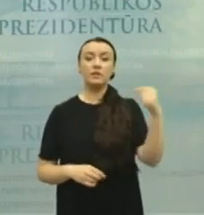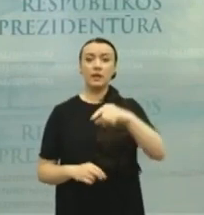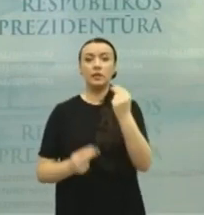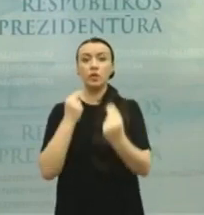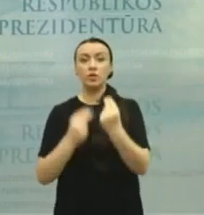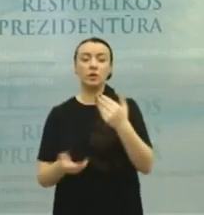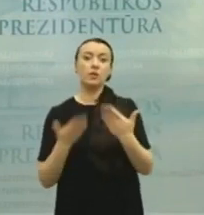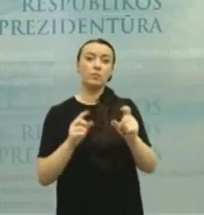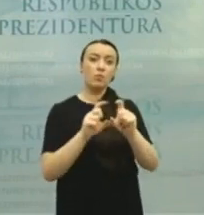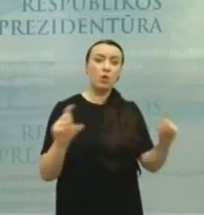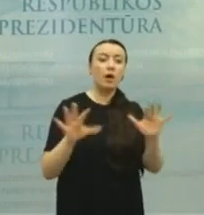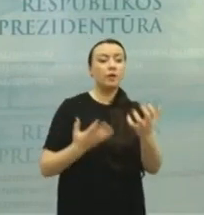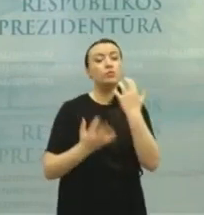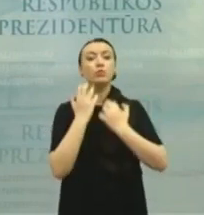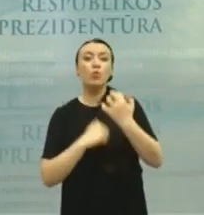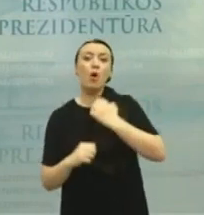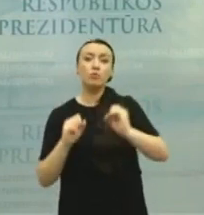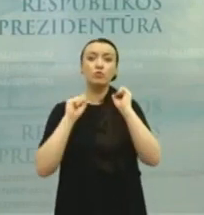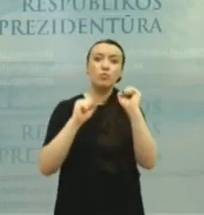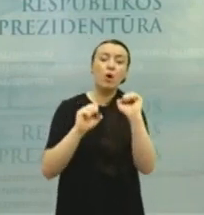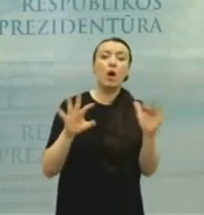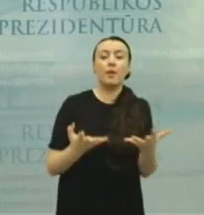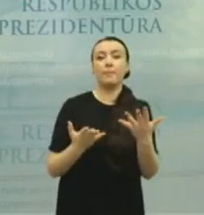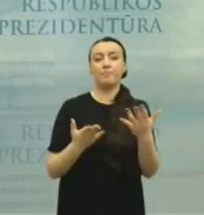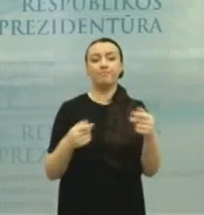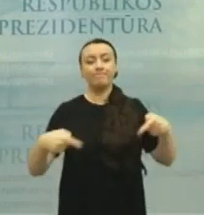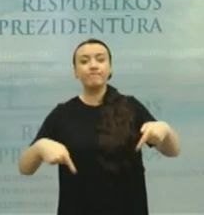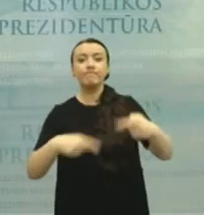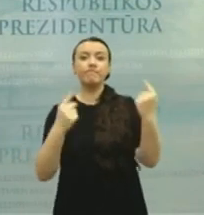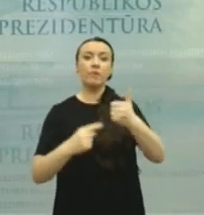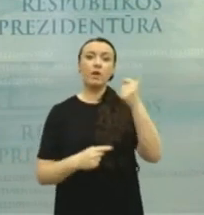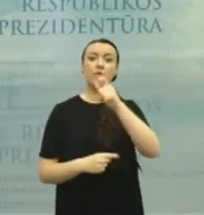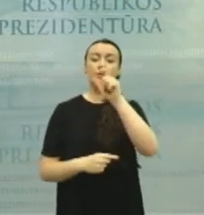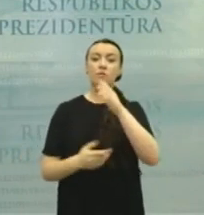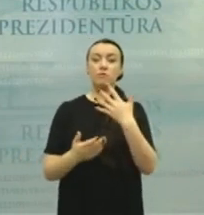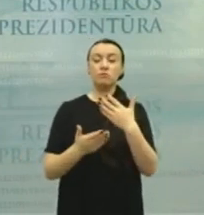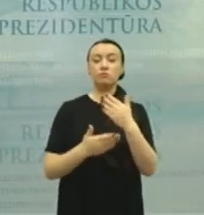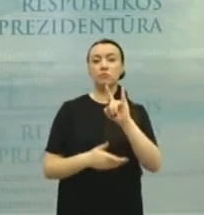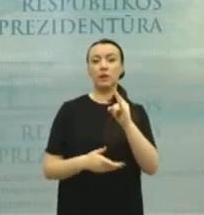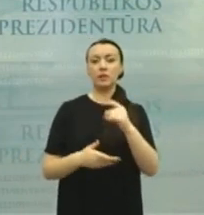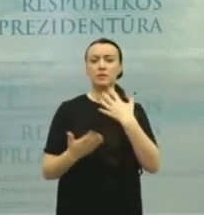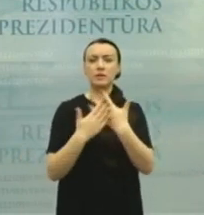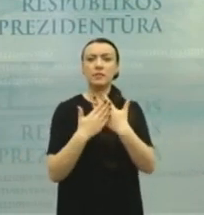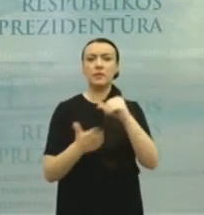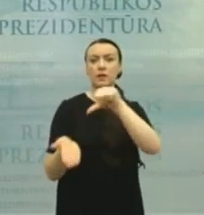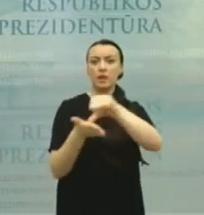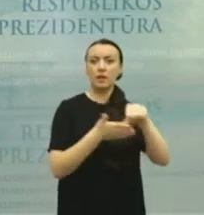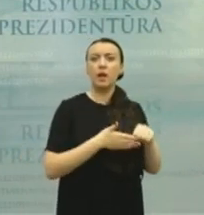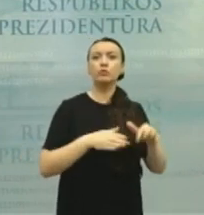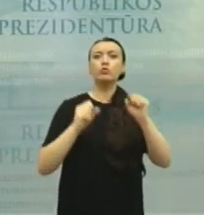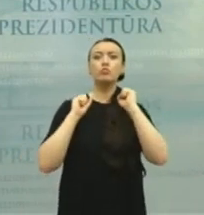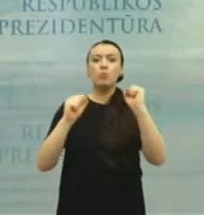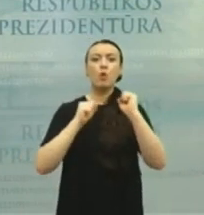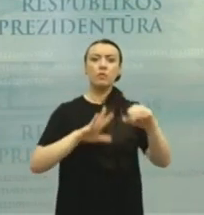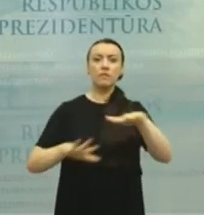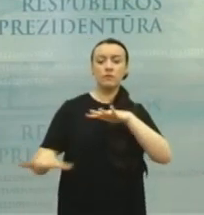mokyklą ir kaip jį sudominti sportu, kaip užtikrinti, kad jisai aktyviai dalyvauja sportinėse veiklose,